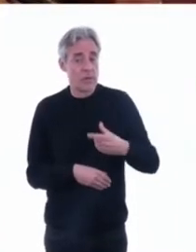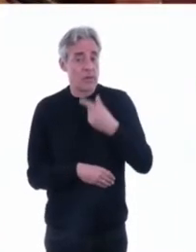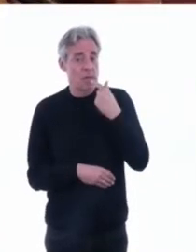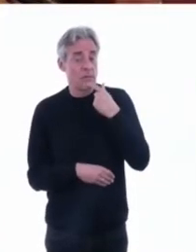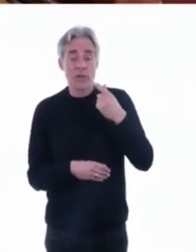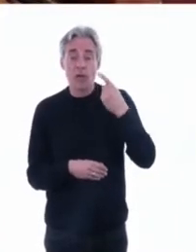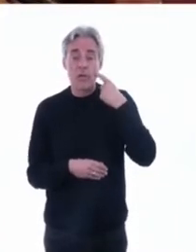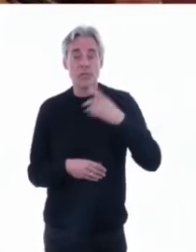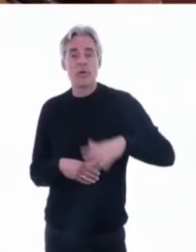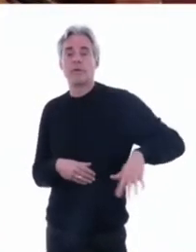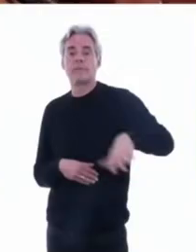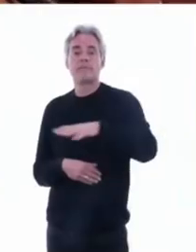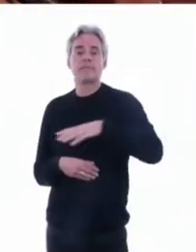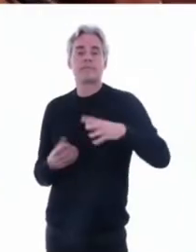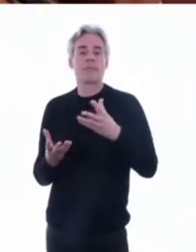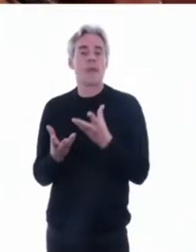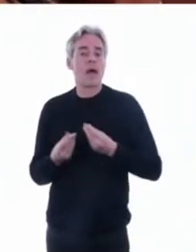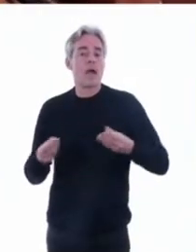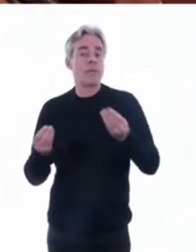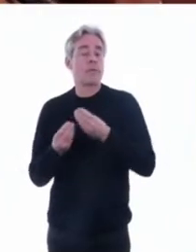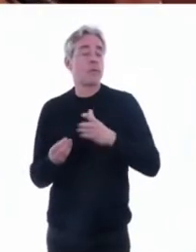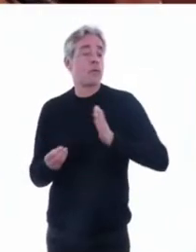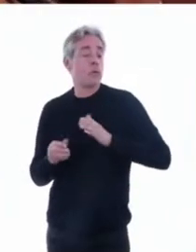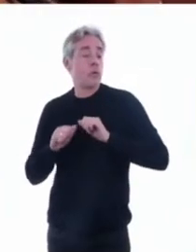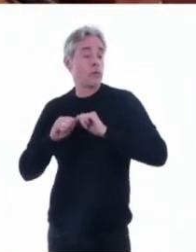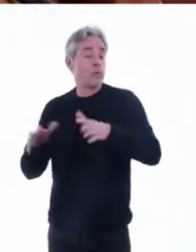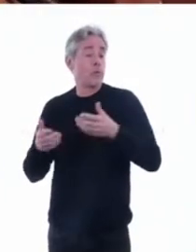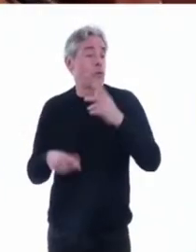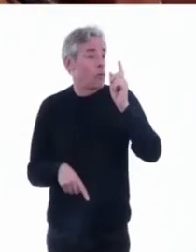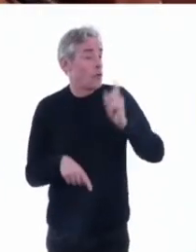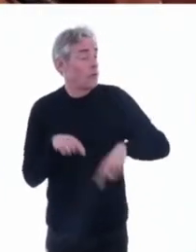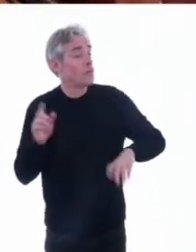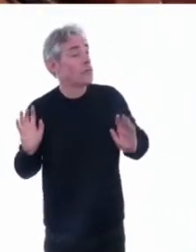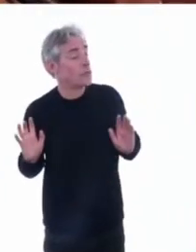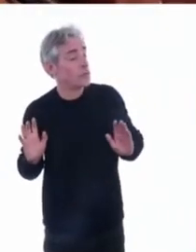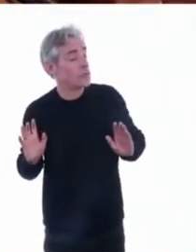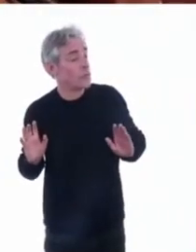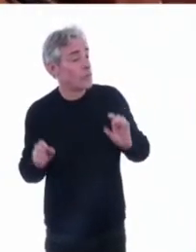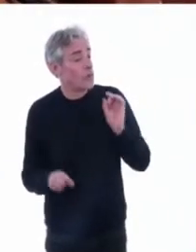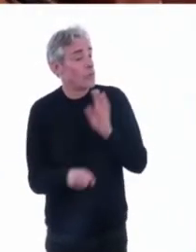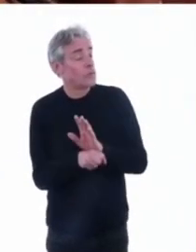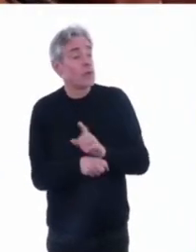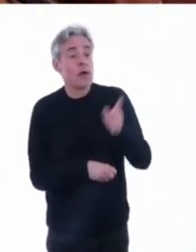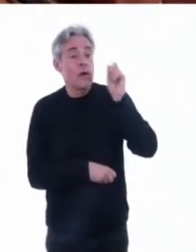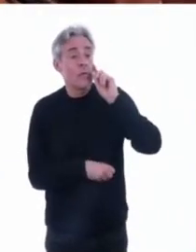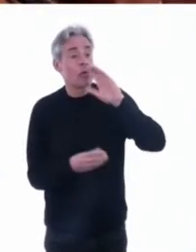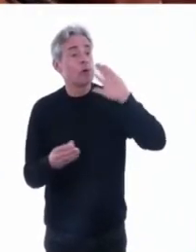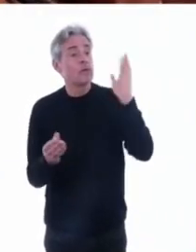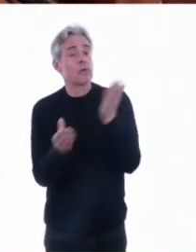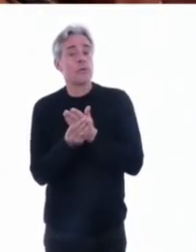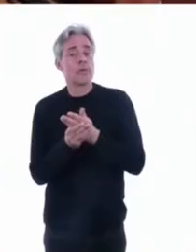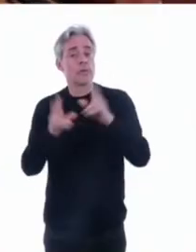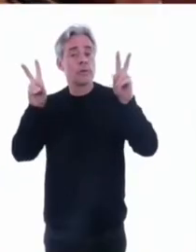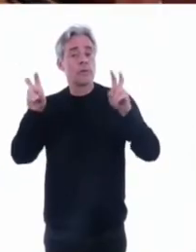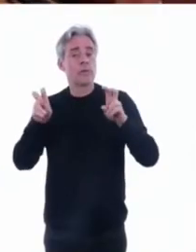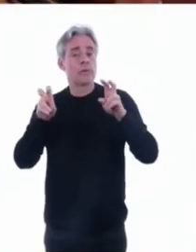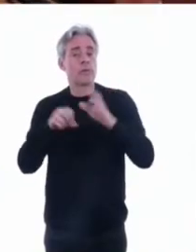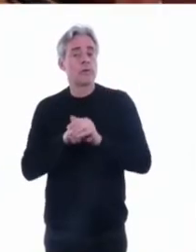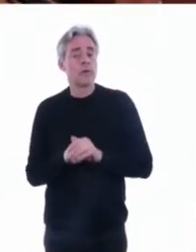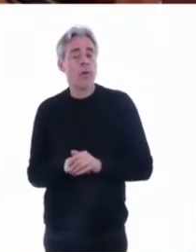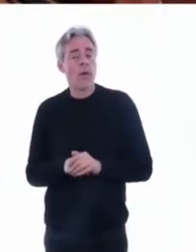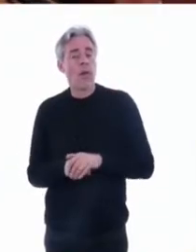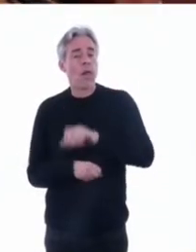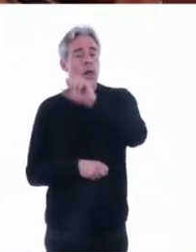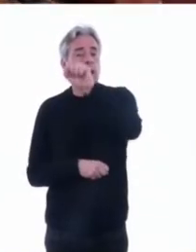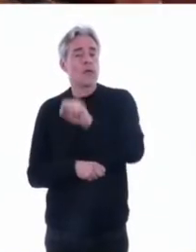porter au travers des habitants en règle générale. Puisque ce document que vous avez commandé à Sud-Ouest et qui coûte